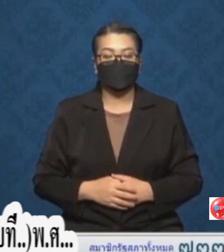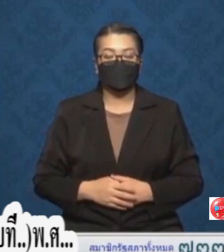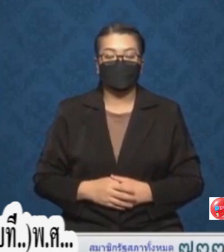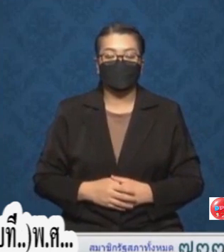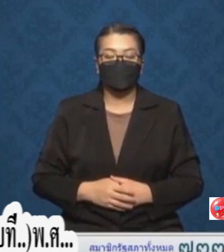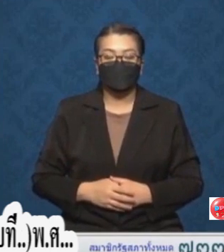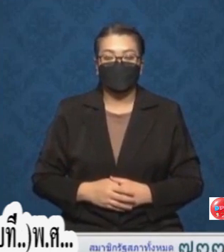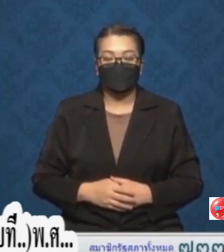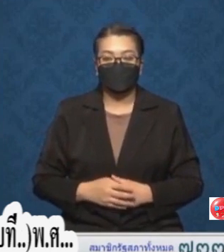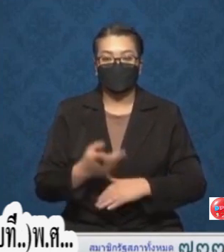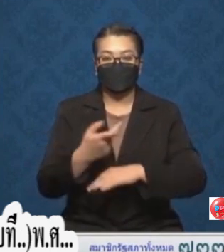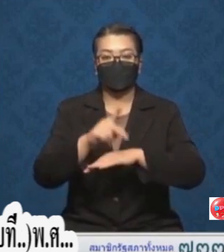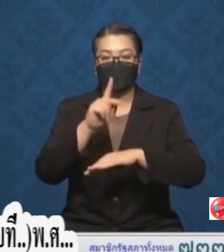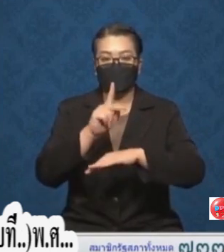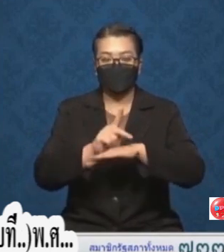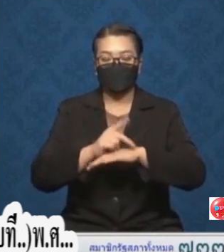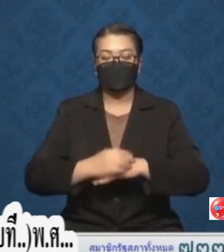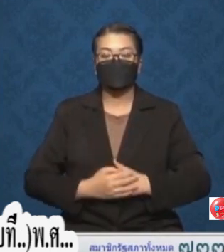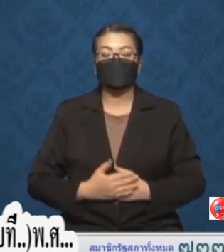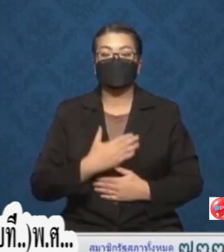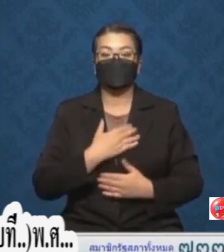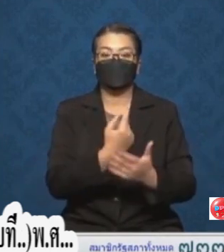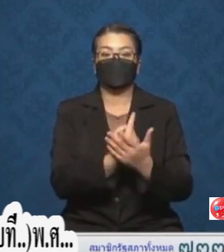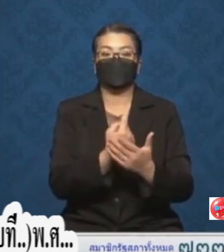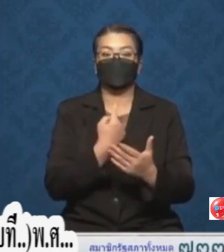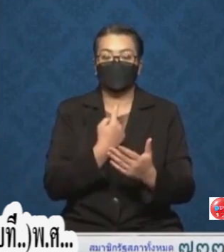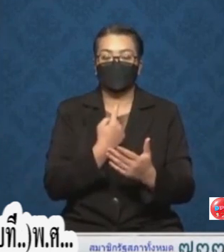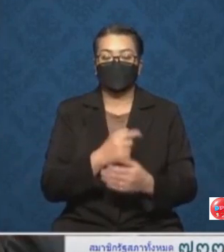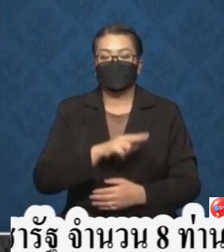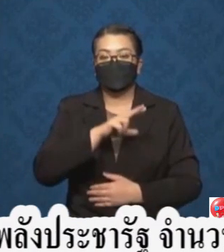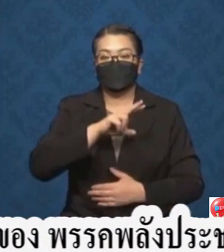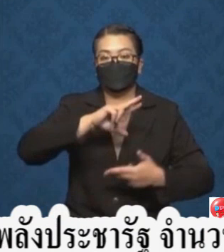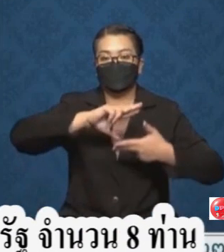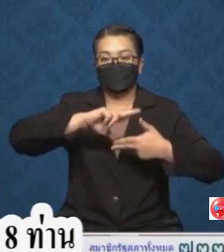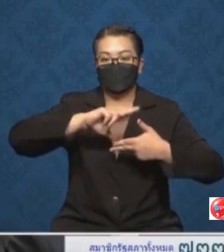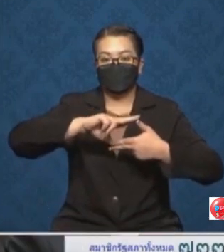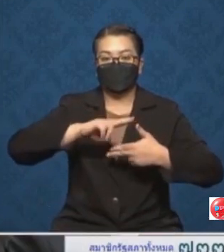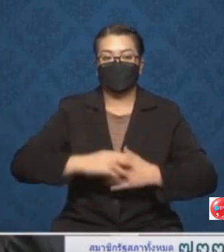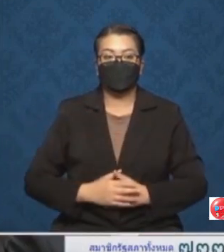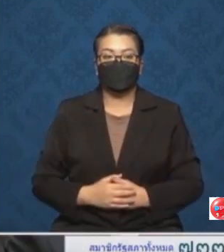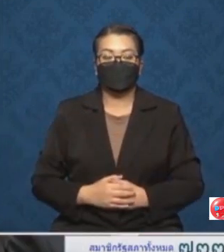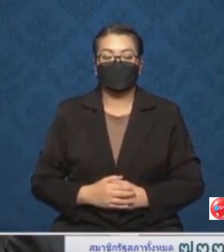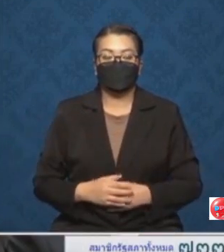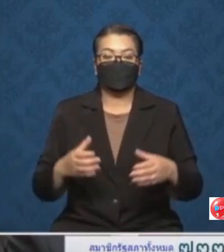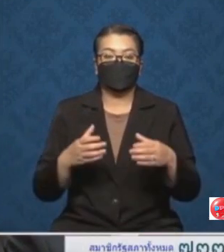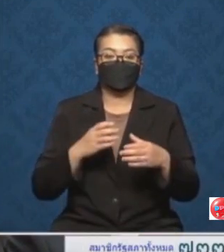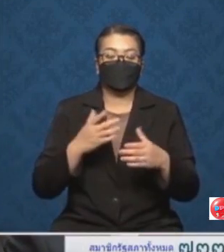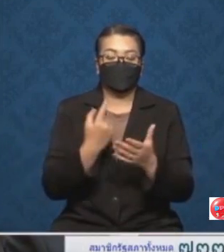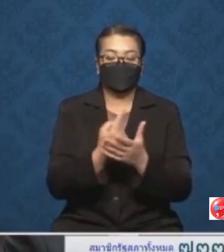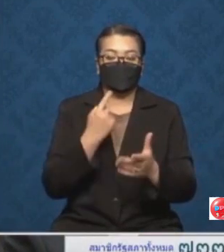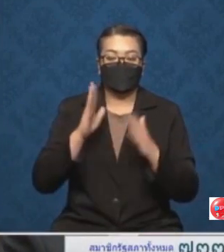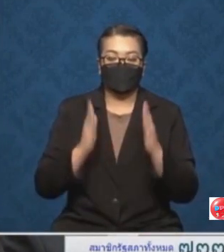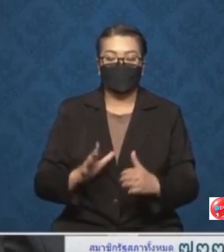เรียนท่านประธานสภาที่เคารพผมนายสัมพันธ์มายุโสในสัดส่วนของพรรคพลังประชารัฐจำนวน8